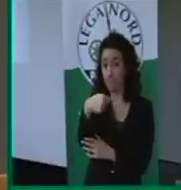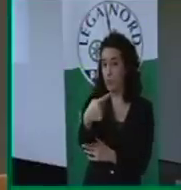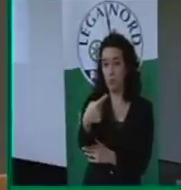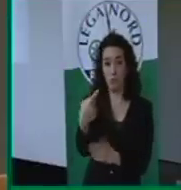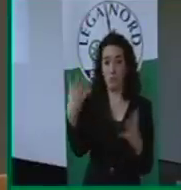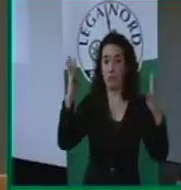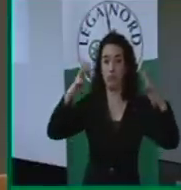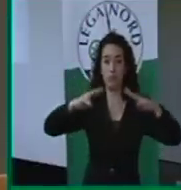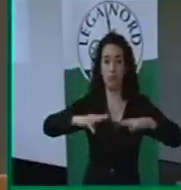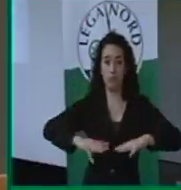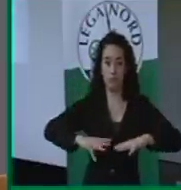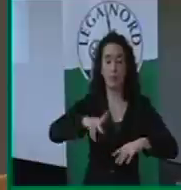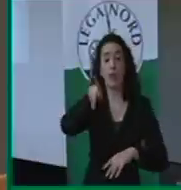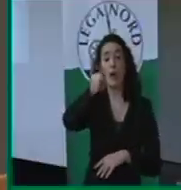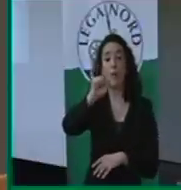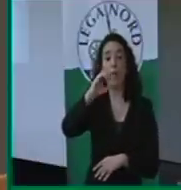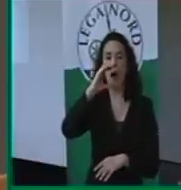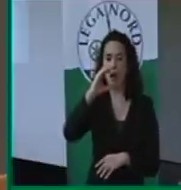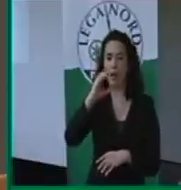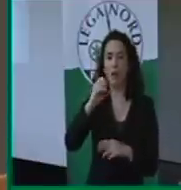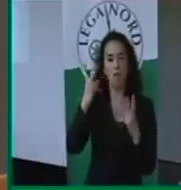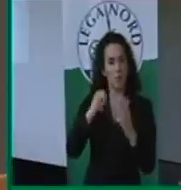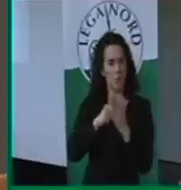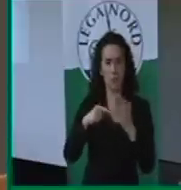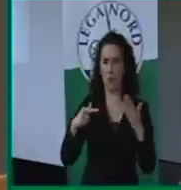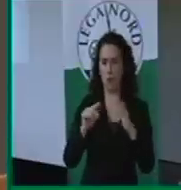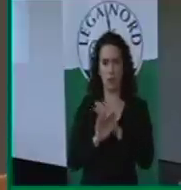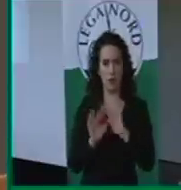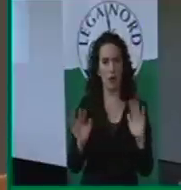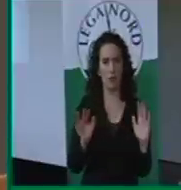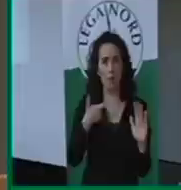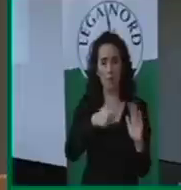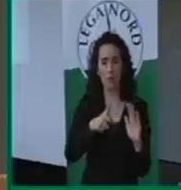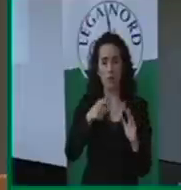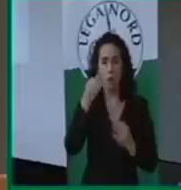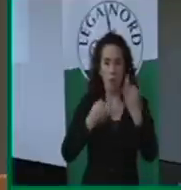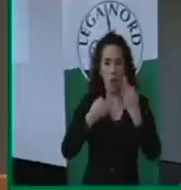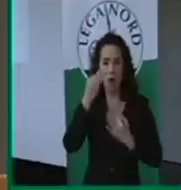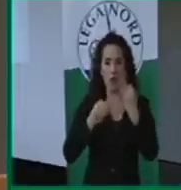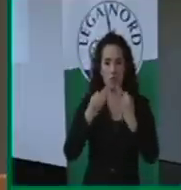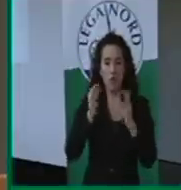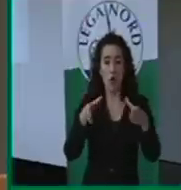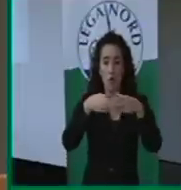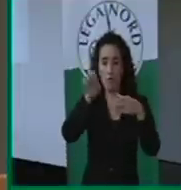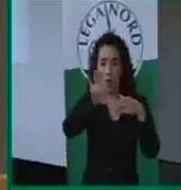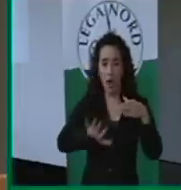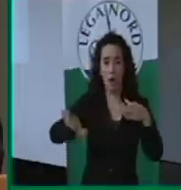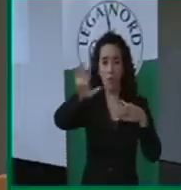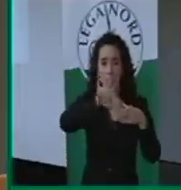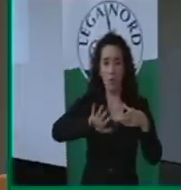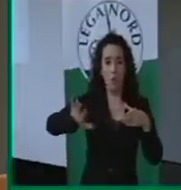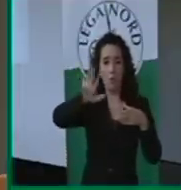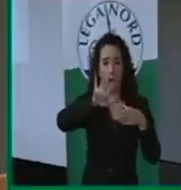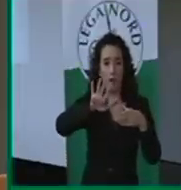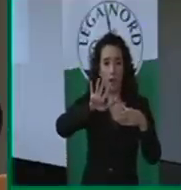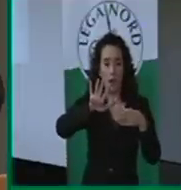successo la Pac è fondamentale perché all'interno del bilancio della Comunità Europea ricopre il